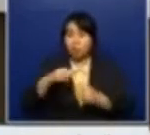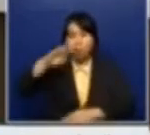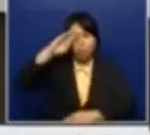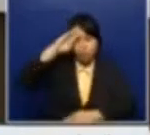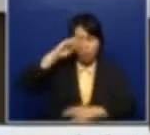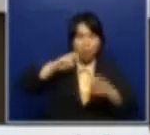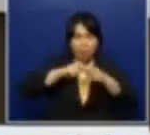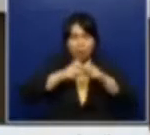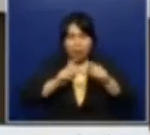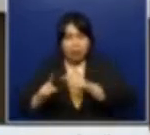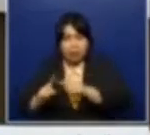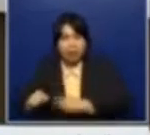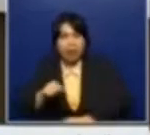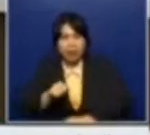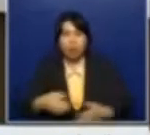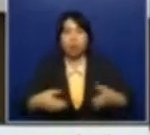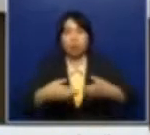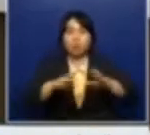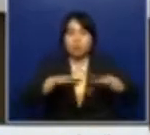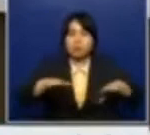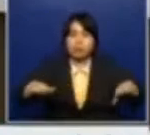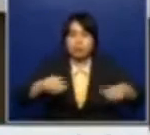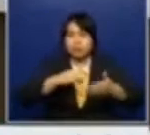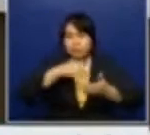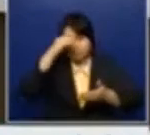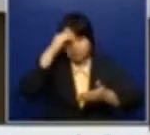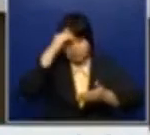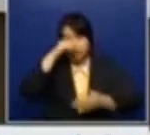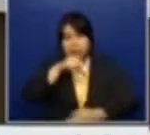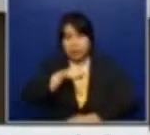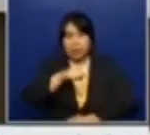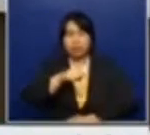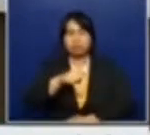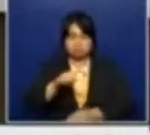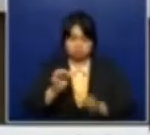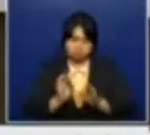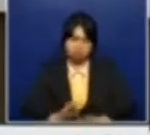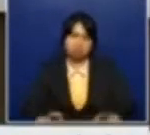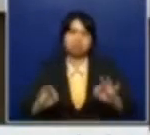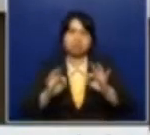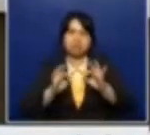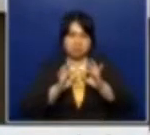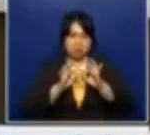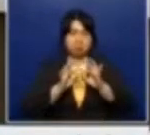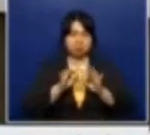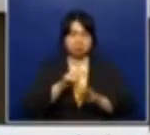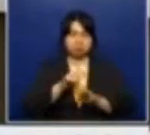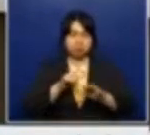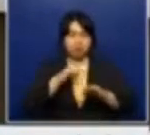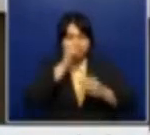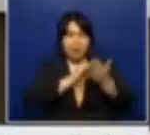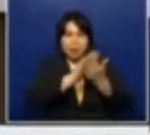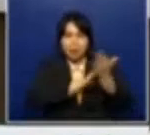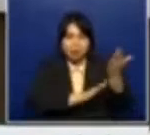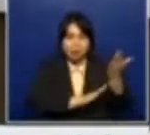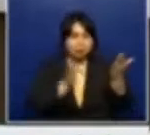ขันนิสิตนักศึกษาจะเป็นกำลังสำคัญที่จะดูแลประเทศชาติ